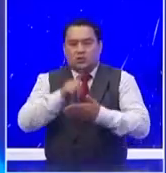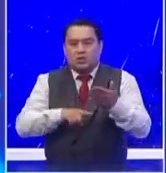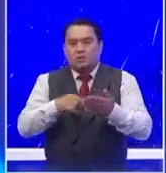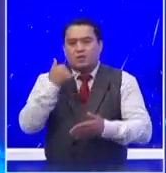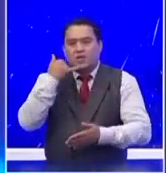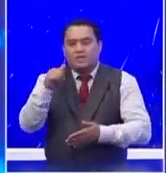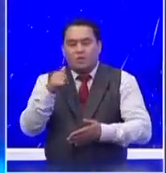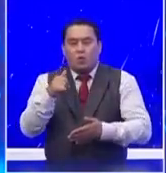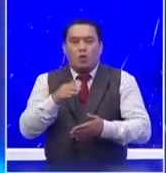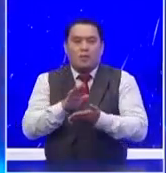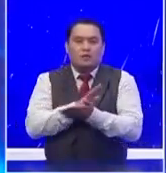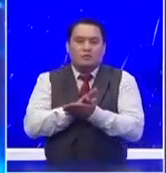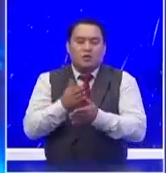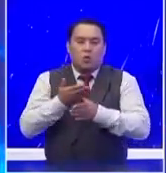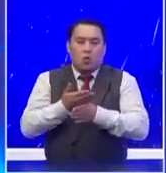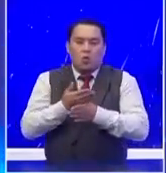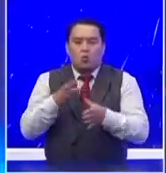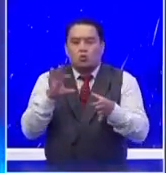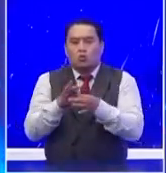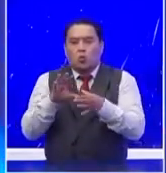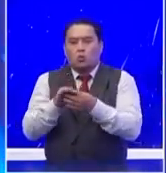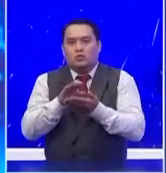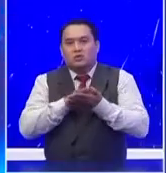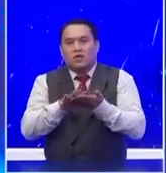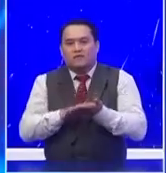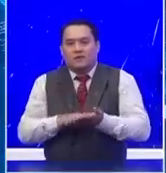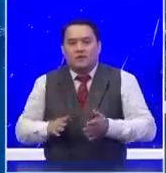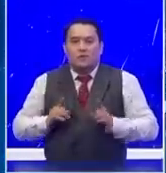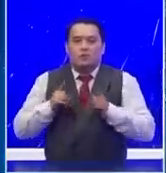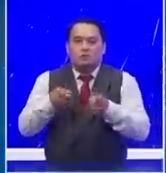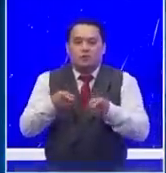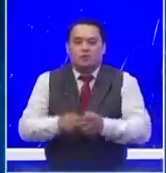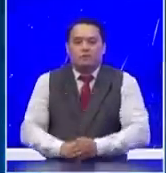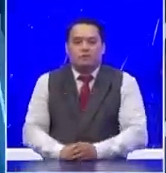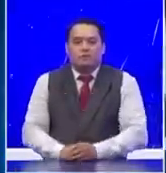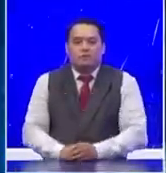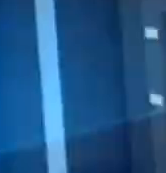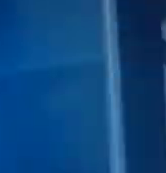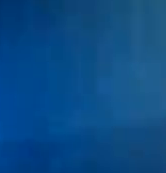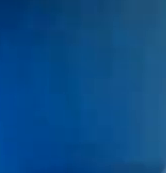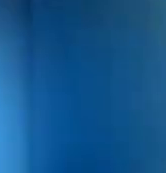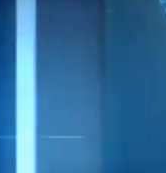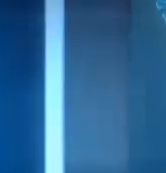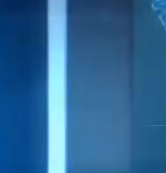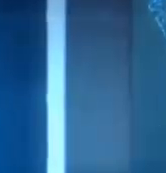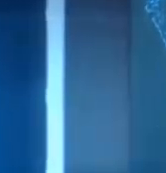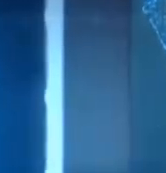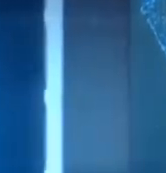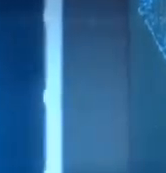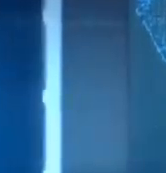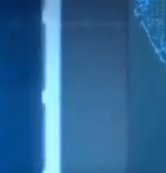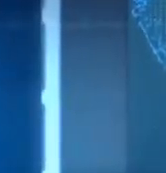телефонымызға көп адам еріктілер қатарына қосылу туралы өтінішпен де хабарласып жатты. Меруерт Қыдырбайқызы, Ғабит Қабдырахман, жетісу